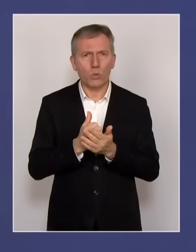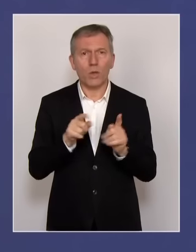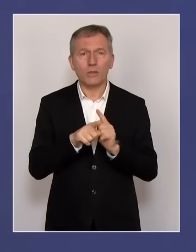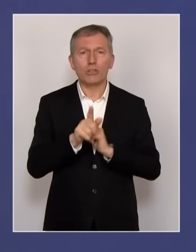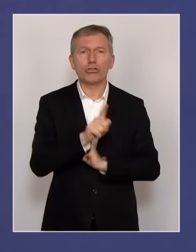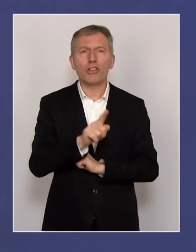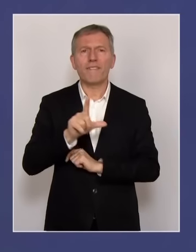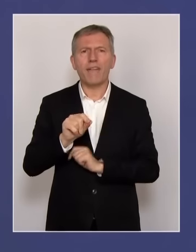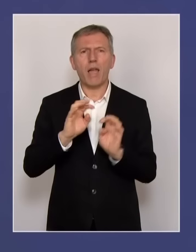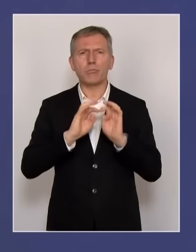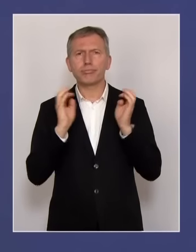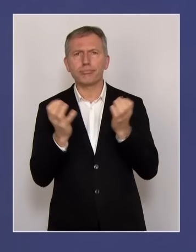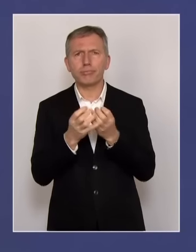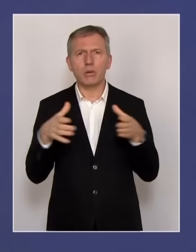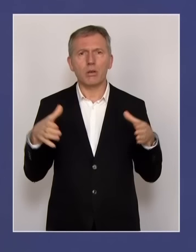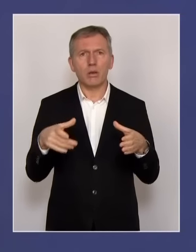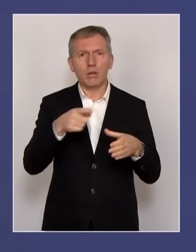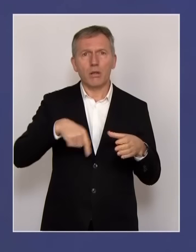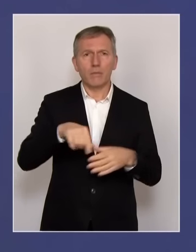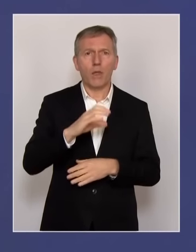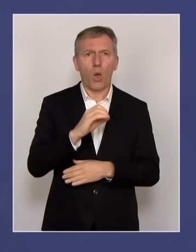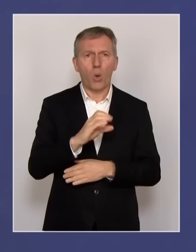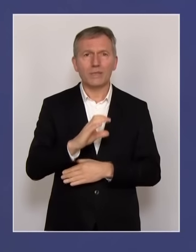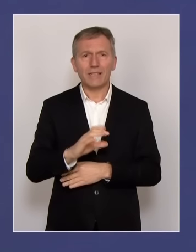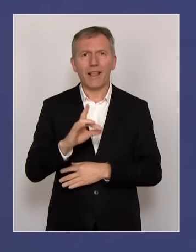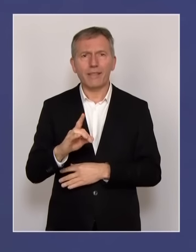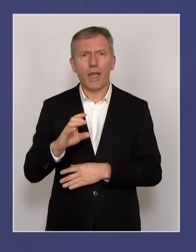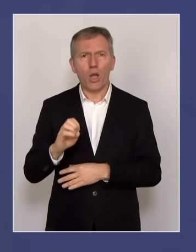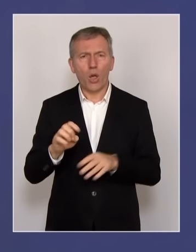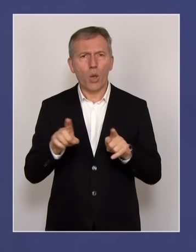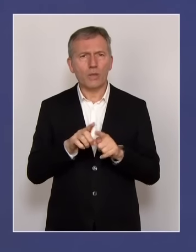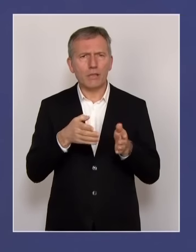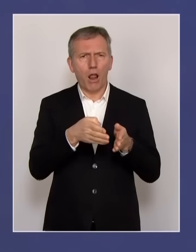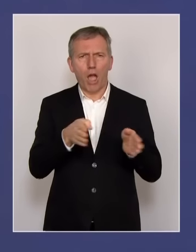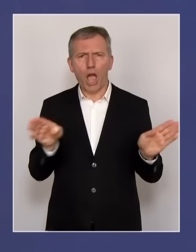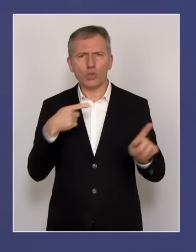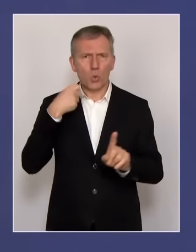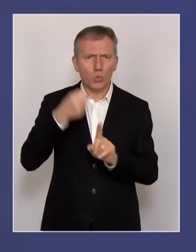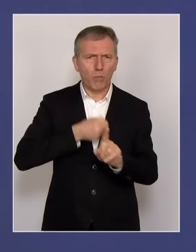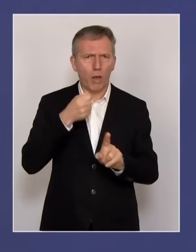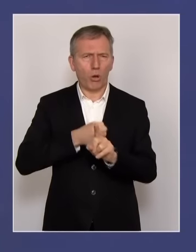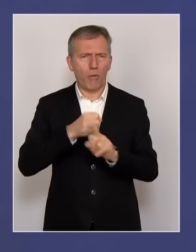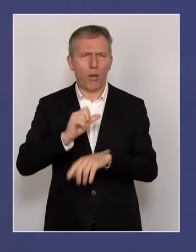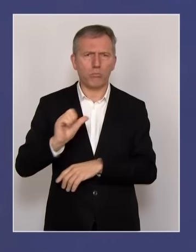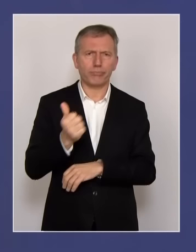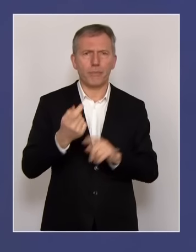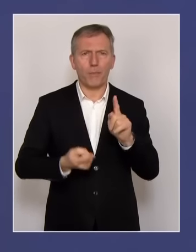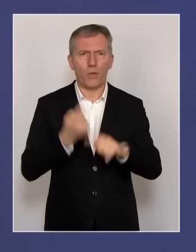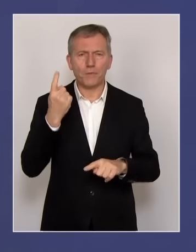le G20 à une échelle qui est celle de OCDE élargie que nous devons mener ce combat existentiel